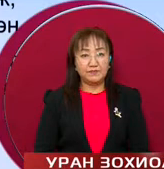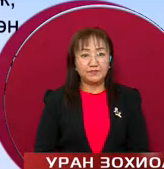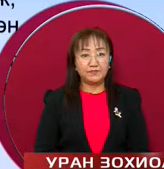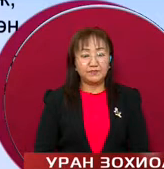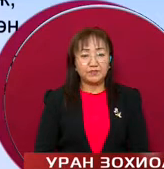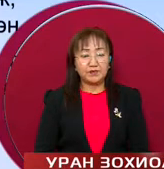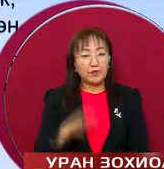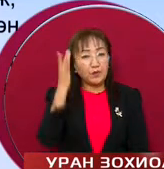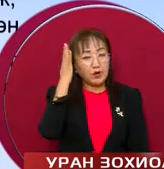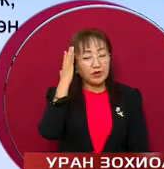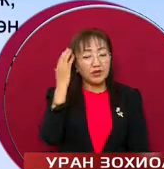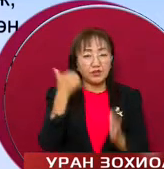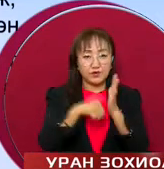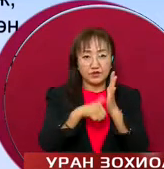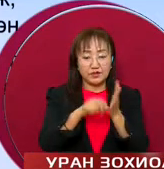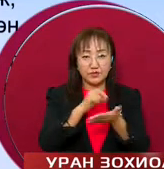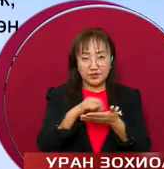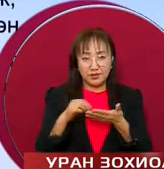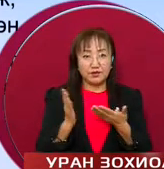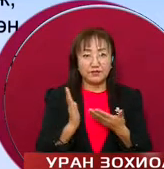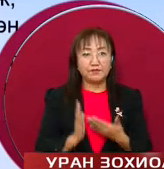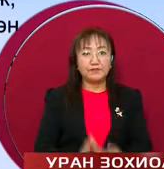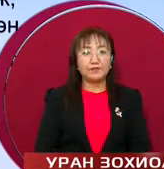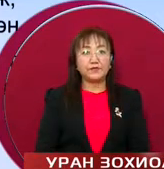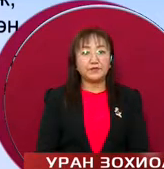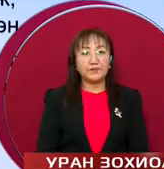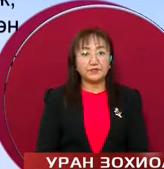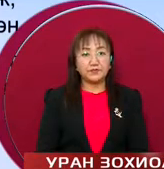За хэрэгцүүлэн бодоод тэмдэг дээрээ бичээрэй хүүхдүүдээ.